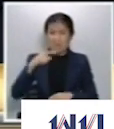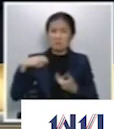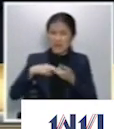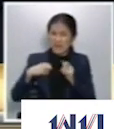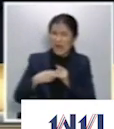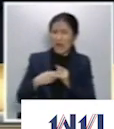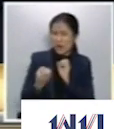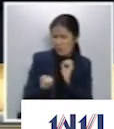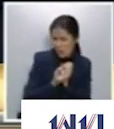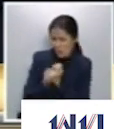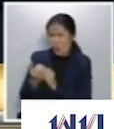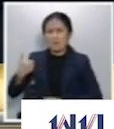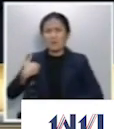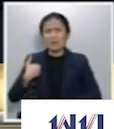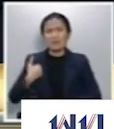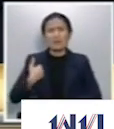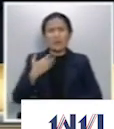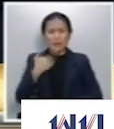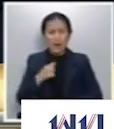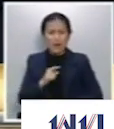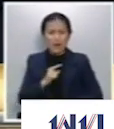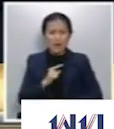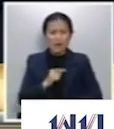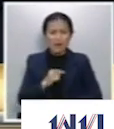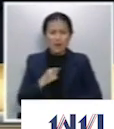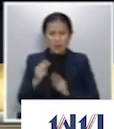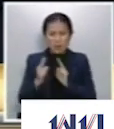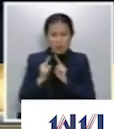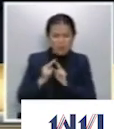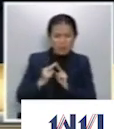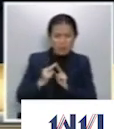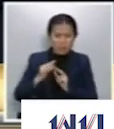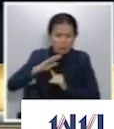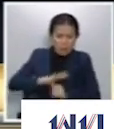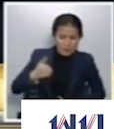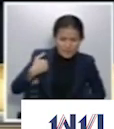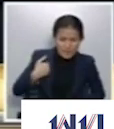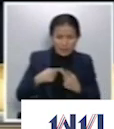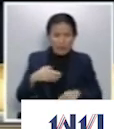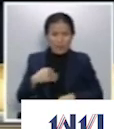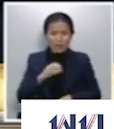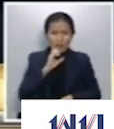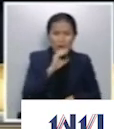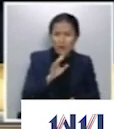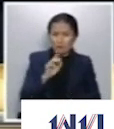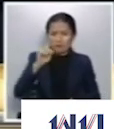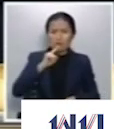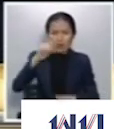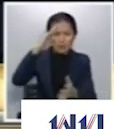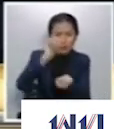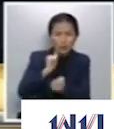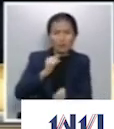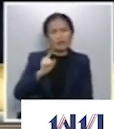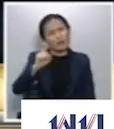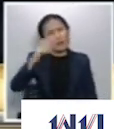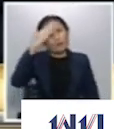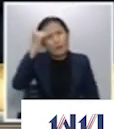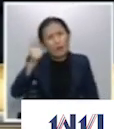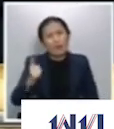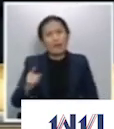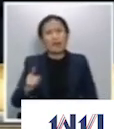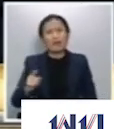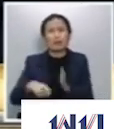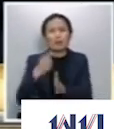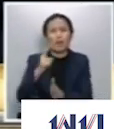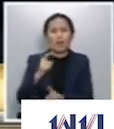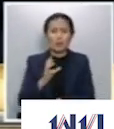ใต้น้ำคือไม่กล้าที่จะแสดงออกไม่กล้าที่จะไปแจ้งความไม่กล้าที่จะบอกใครเพราะกลัวแล้วก็